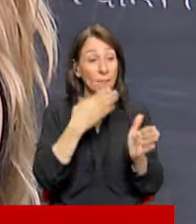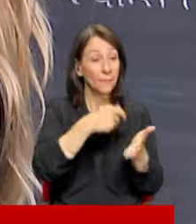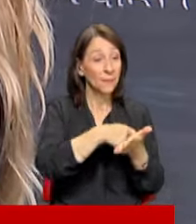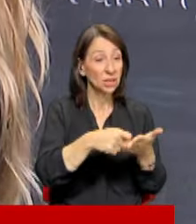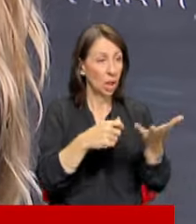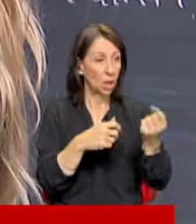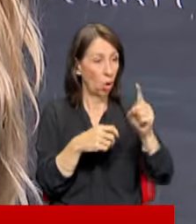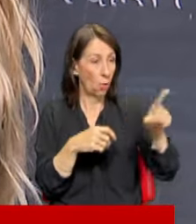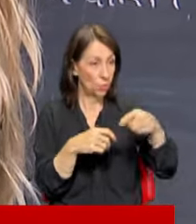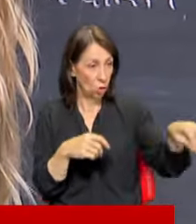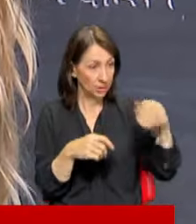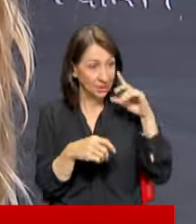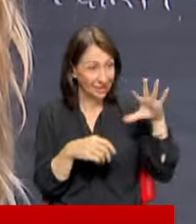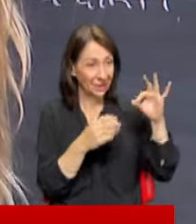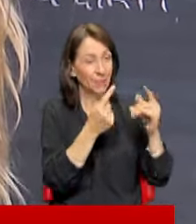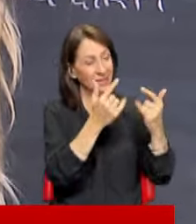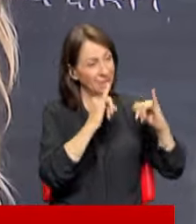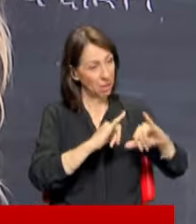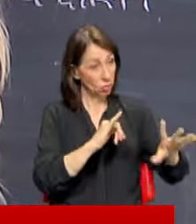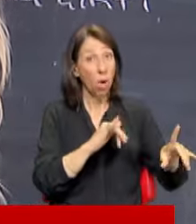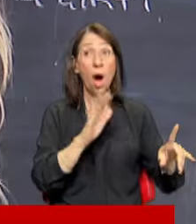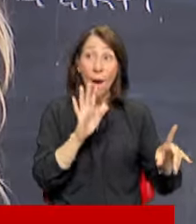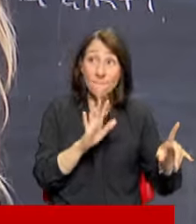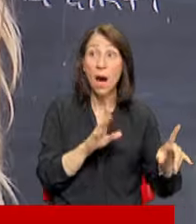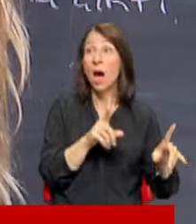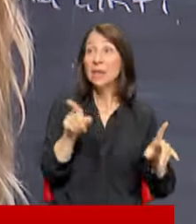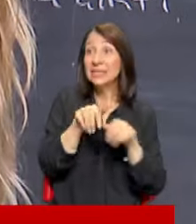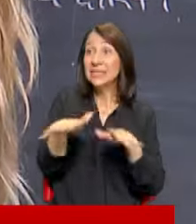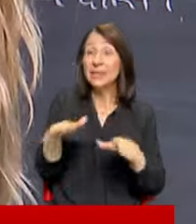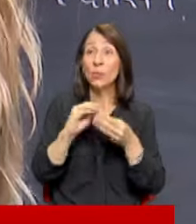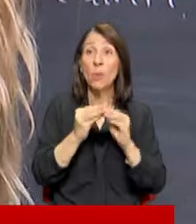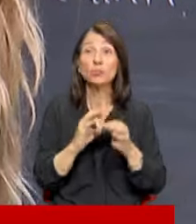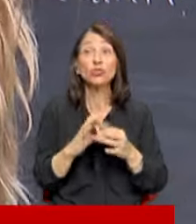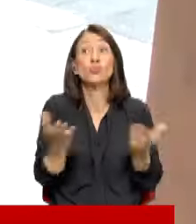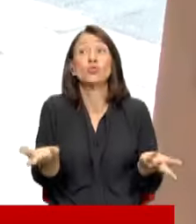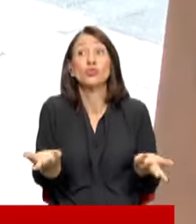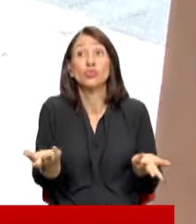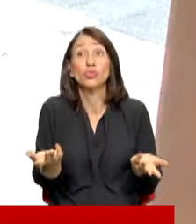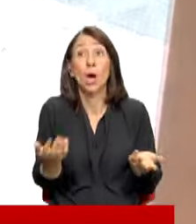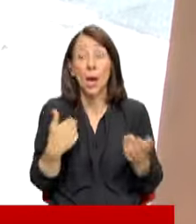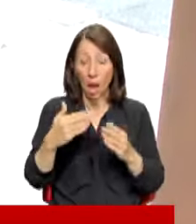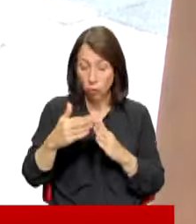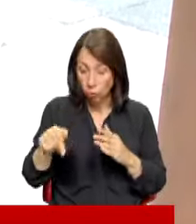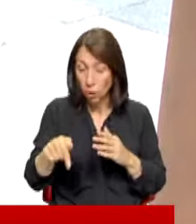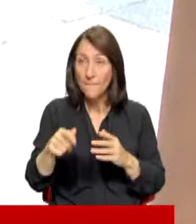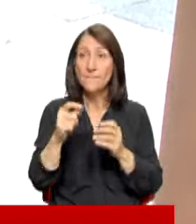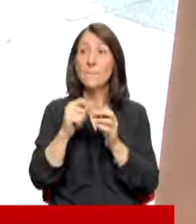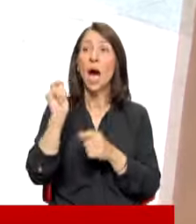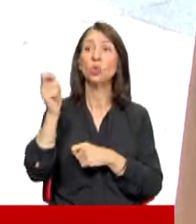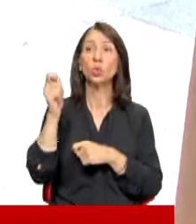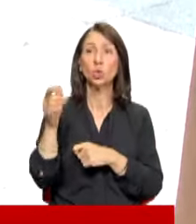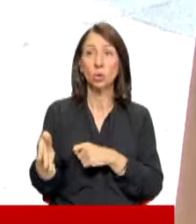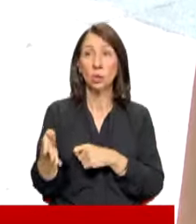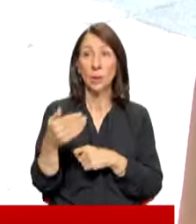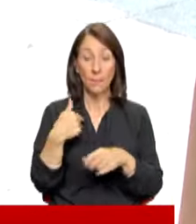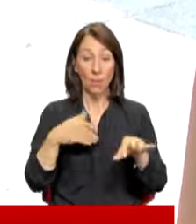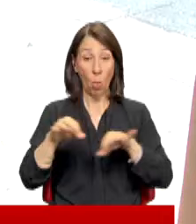aylığı alan 10 milyon insanın bir nebze yüzü gülüyor fakat sistemik sorunu çözmüş olmuyorsunuz alt komşum Bağkur yatırıyo